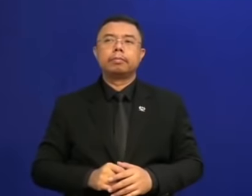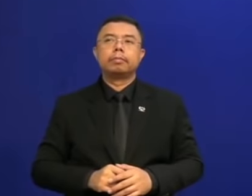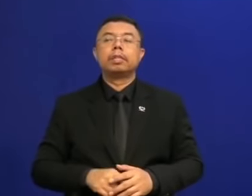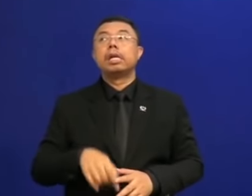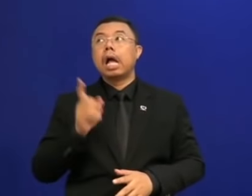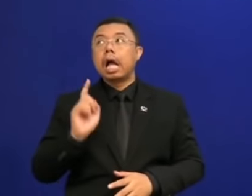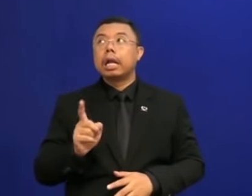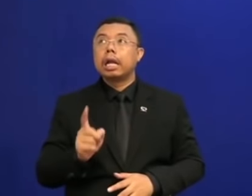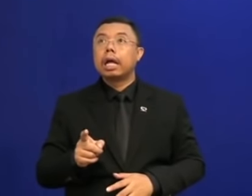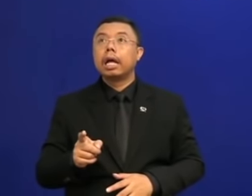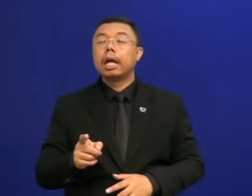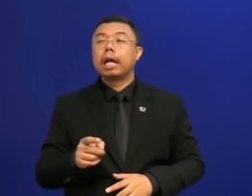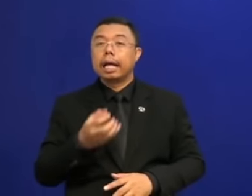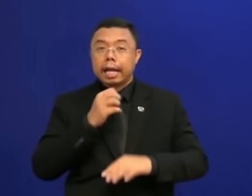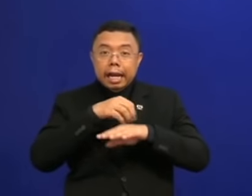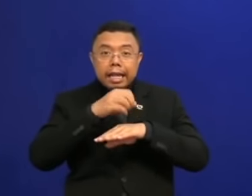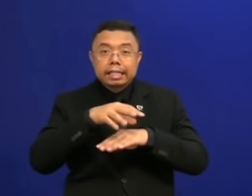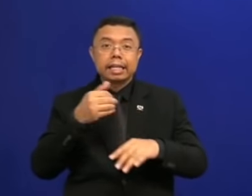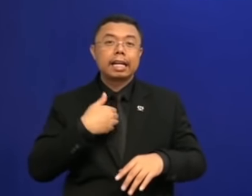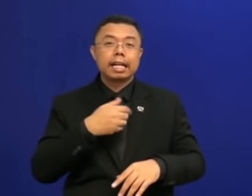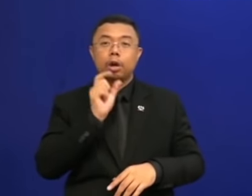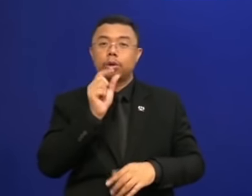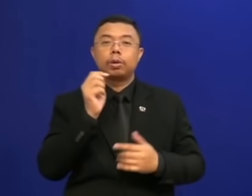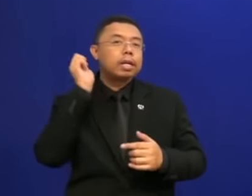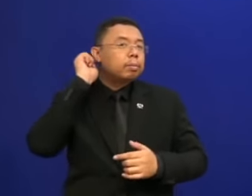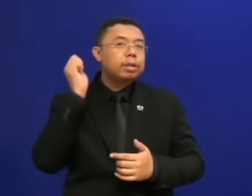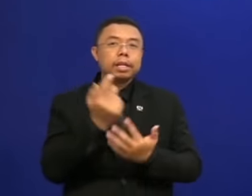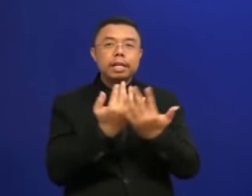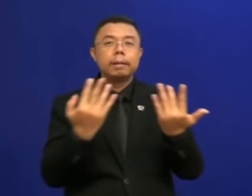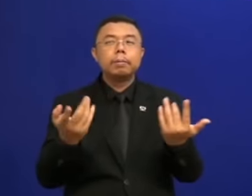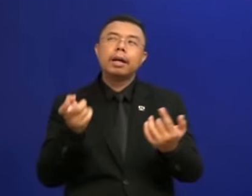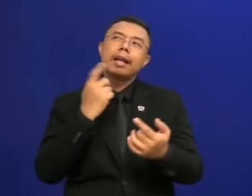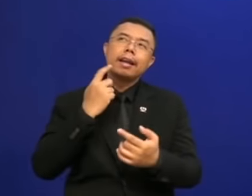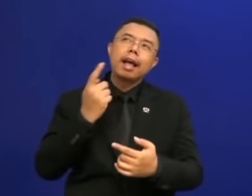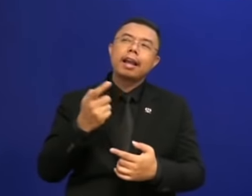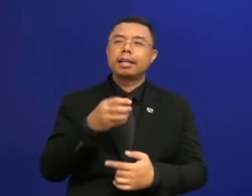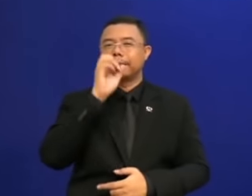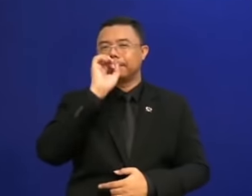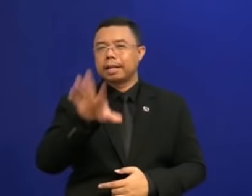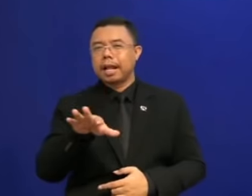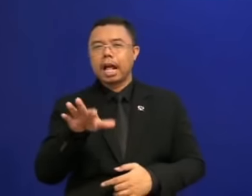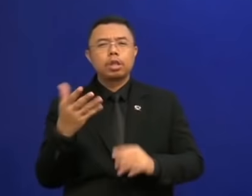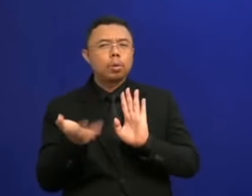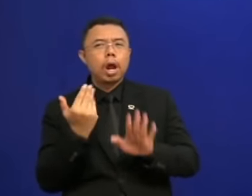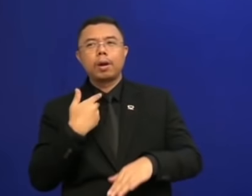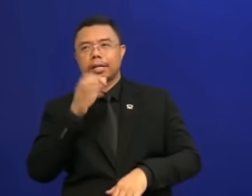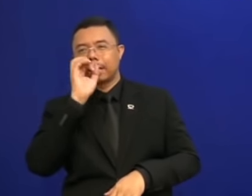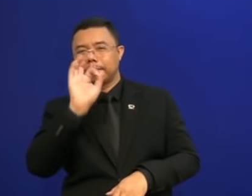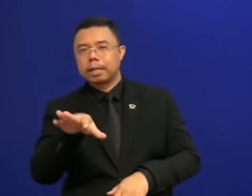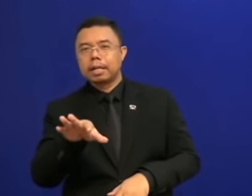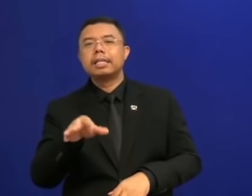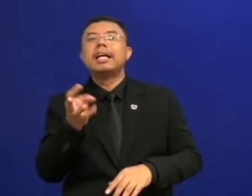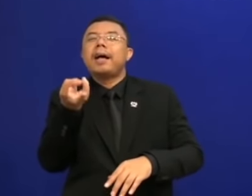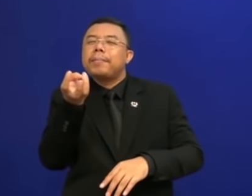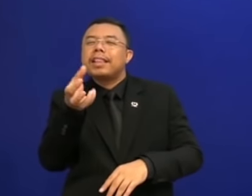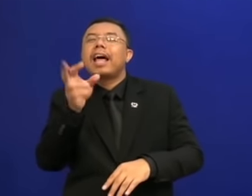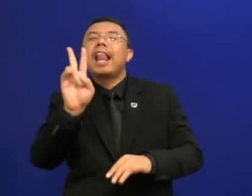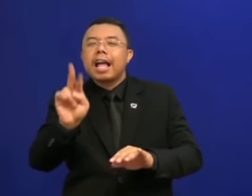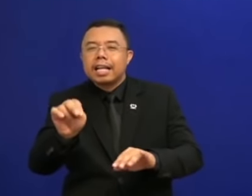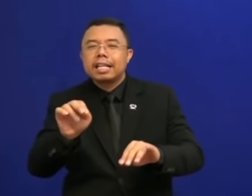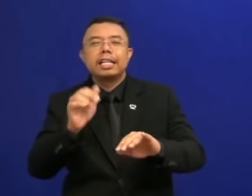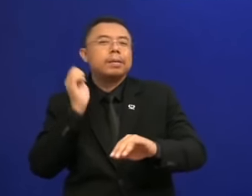Makanya ada nasihat saya kepada ibu-ibu. Kadang-kadang ya, atau sering saya katakan, sebentar lagi